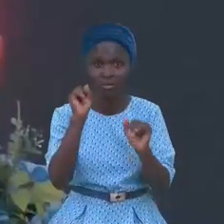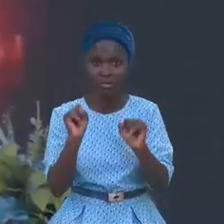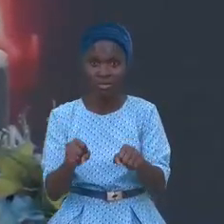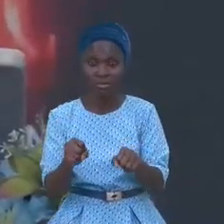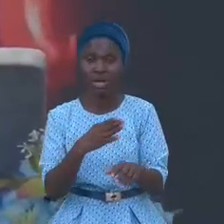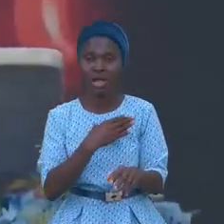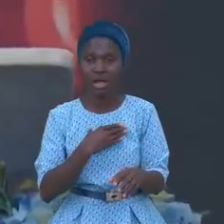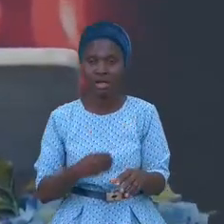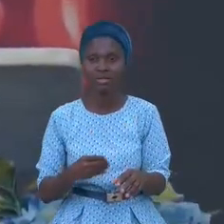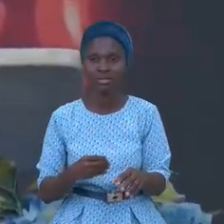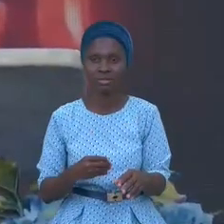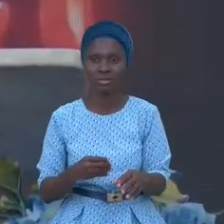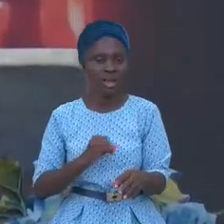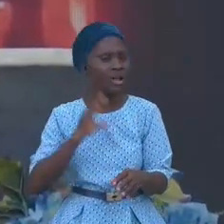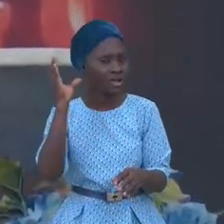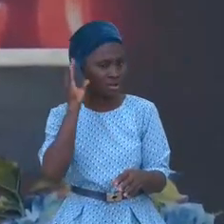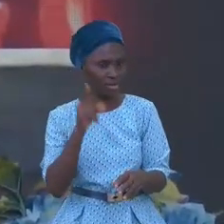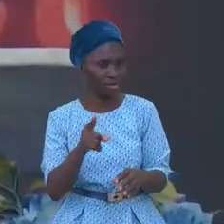Je t'entends, apôtre Paul.